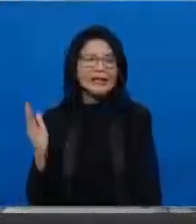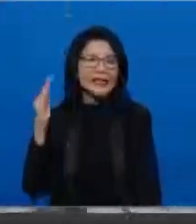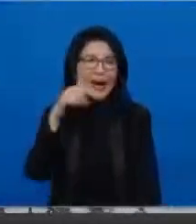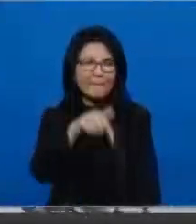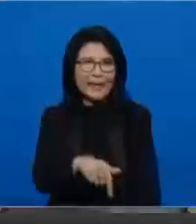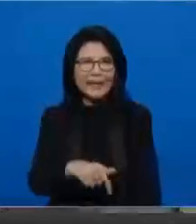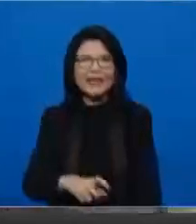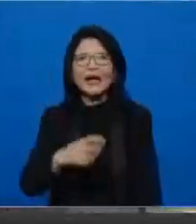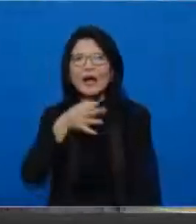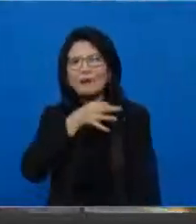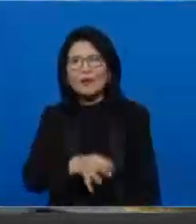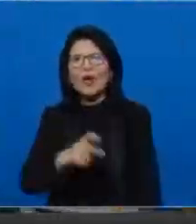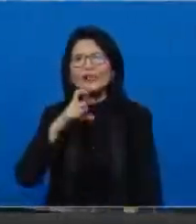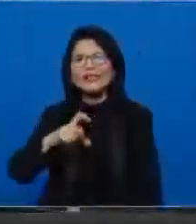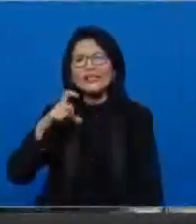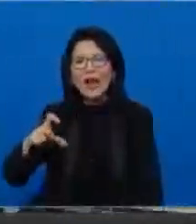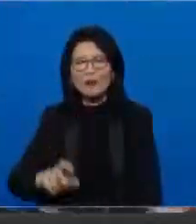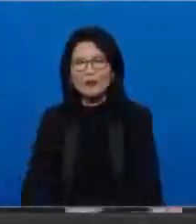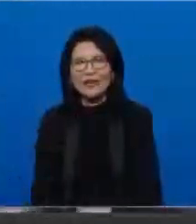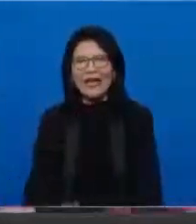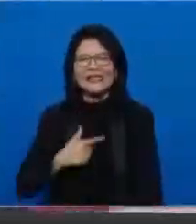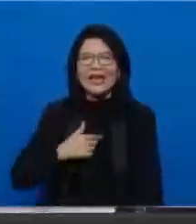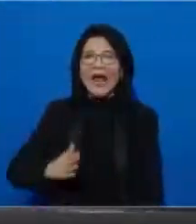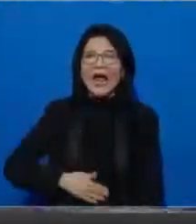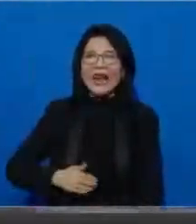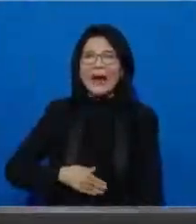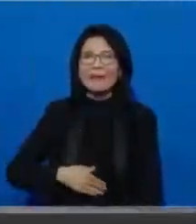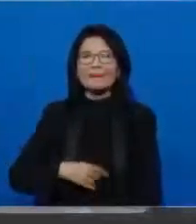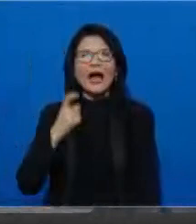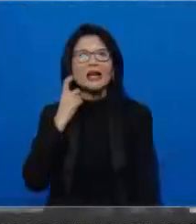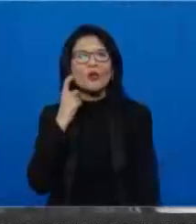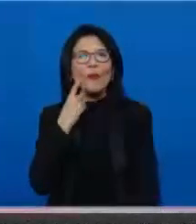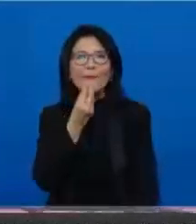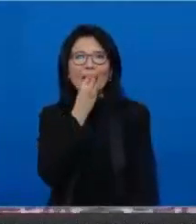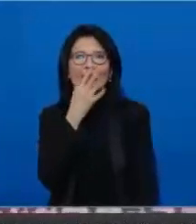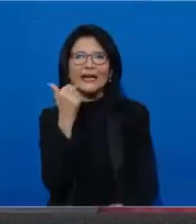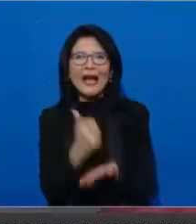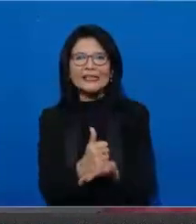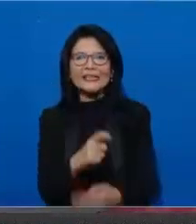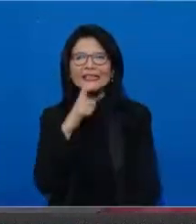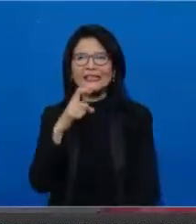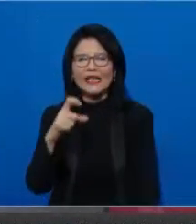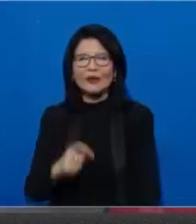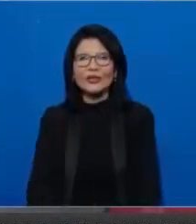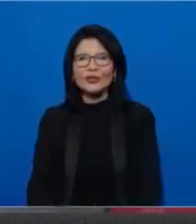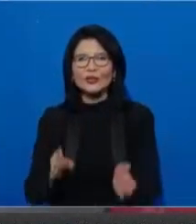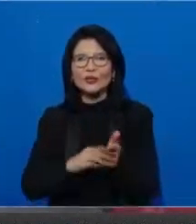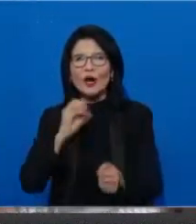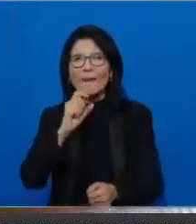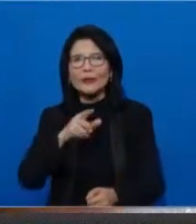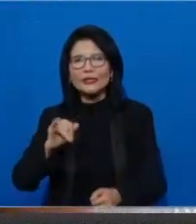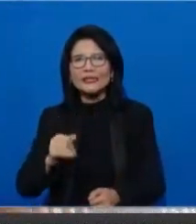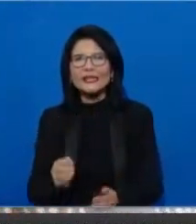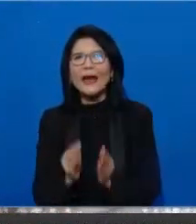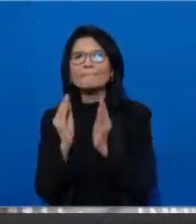ke Cheung Chau. Oke, karena saya lapar, kita cicipi kuliner khas Cheung Chau yuk, mochi mangga. Oke,